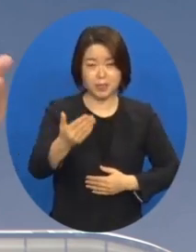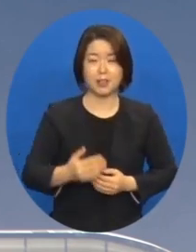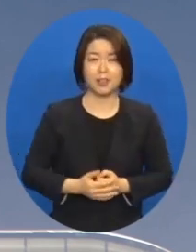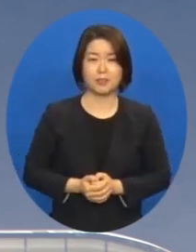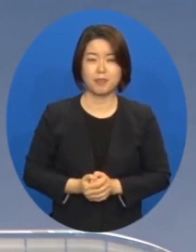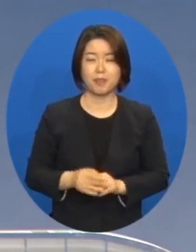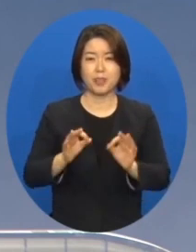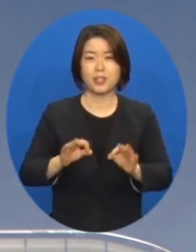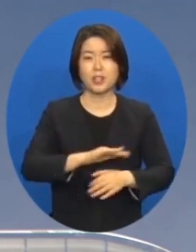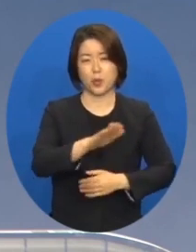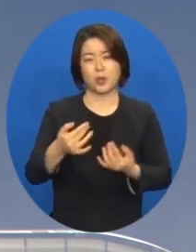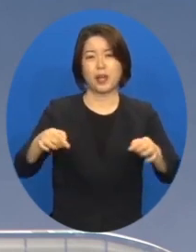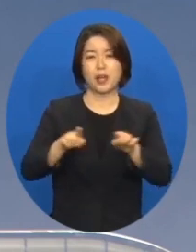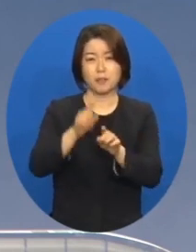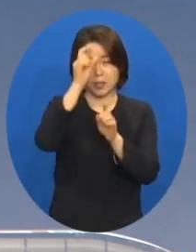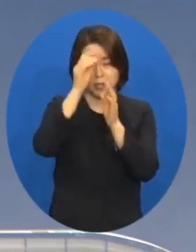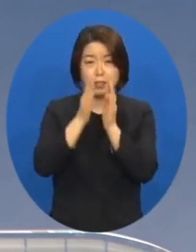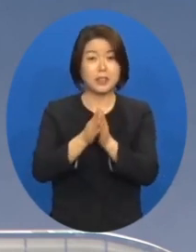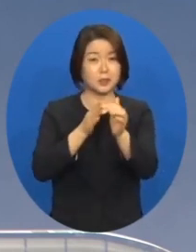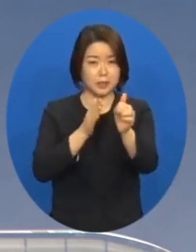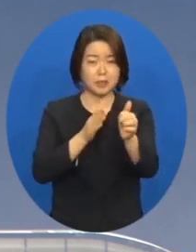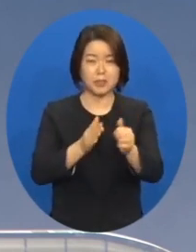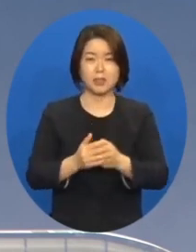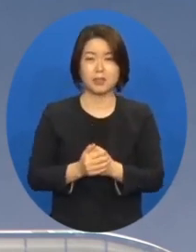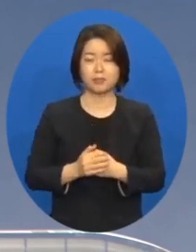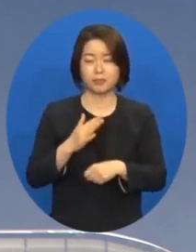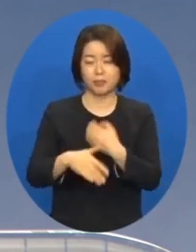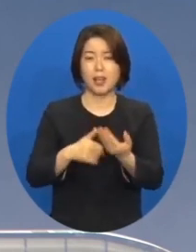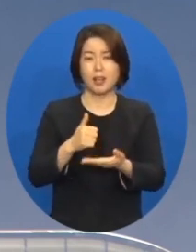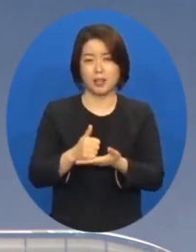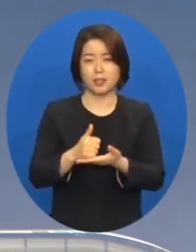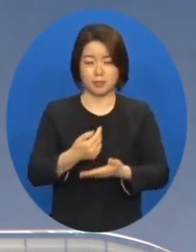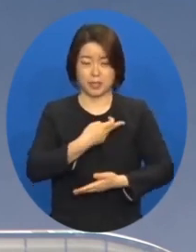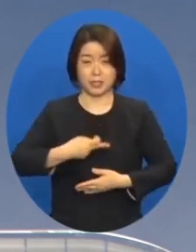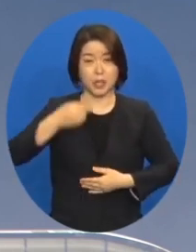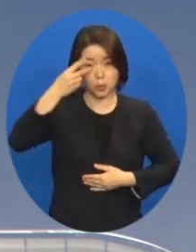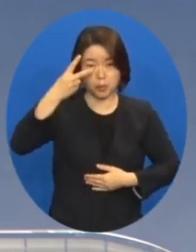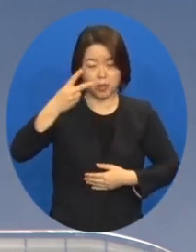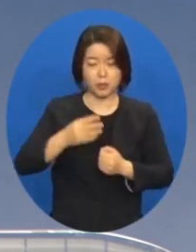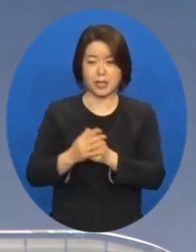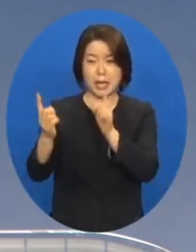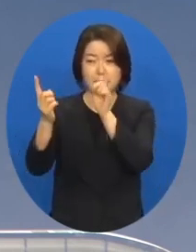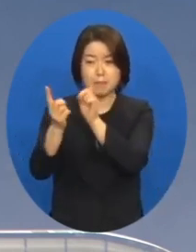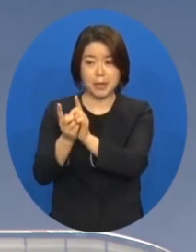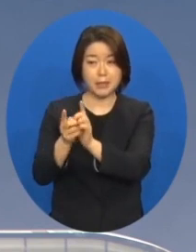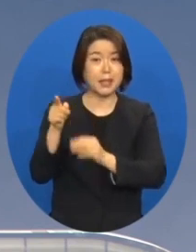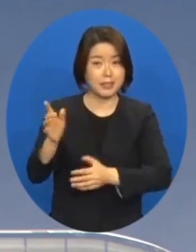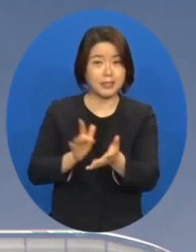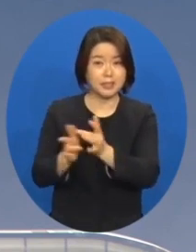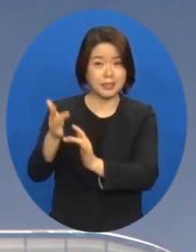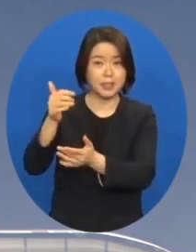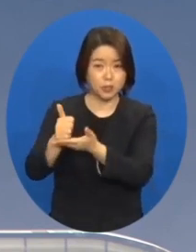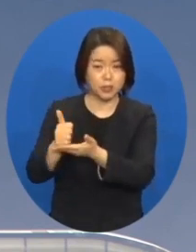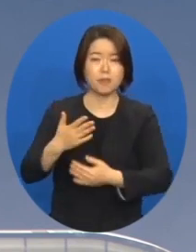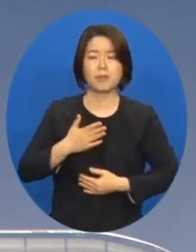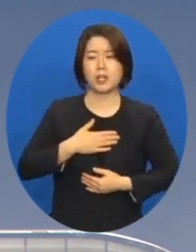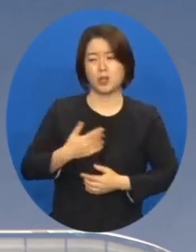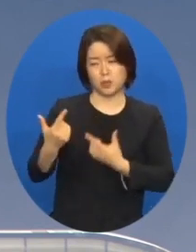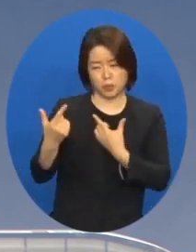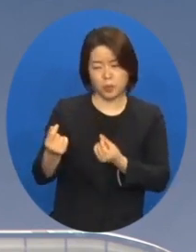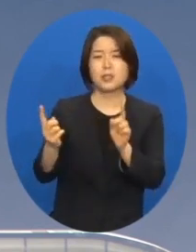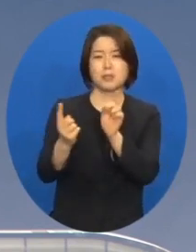이제 우리 같이 기도합시다. 하나님, 사도 바울이 만났던 그 예수님을 나도 정말